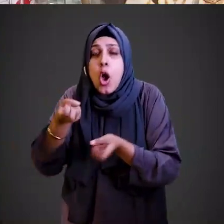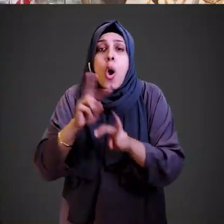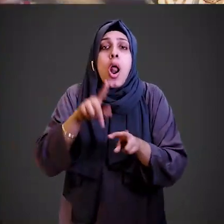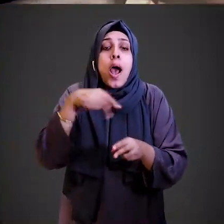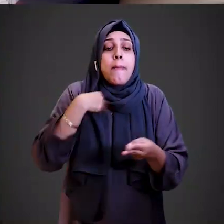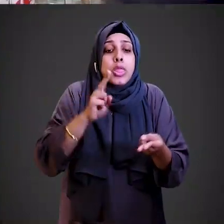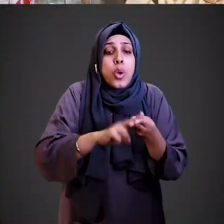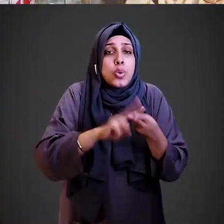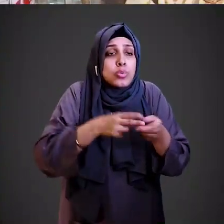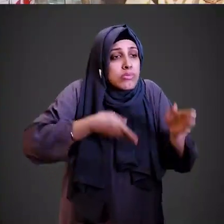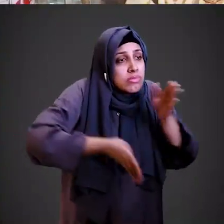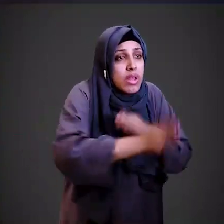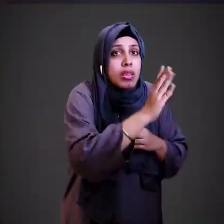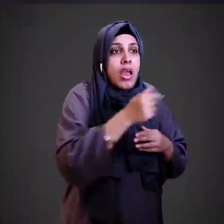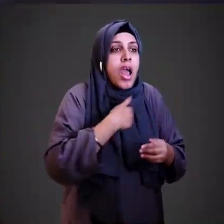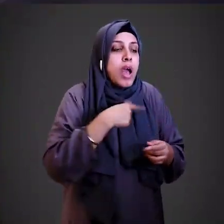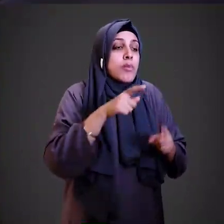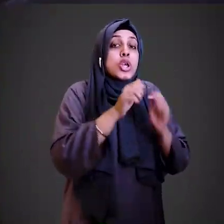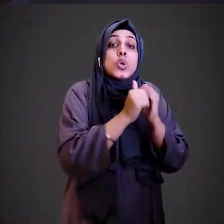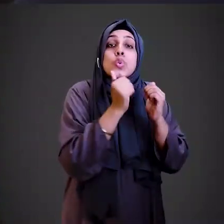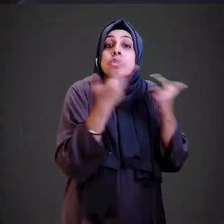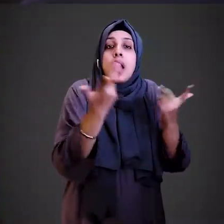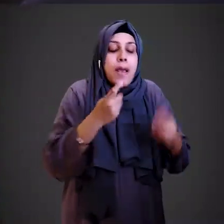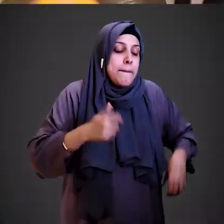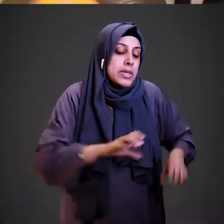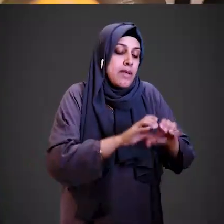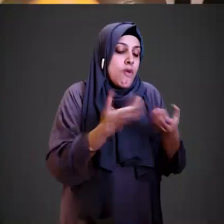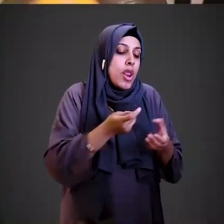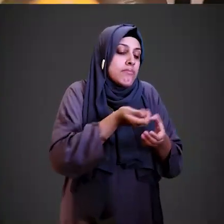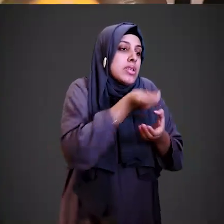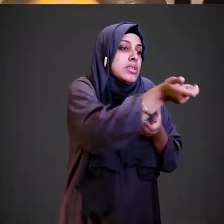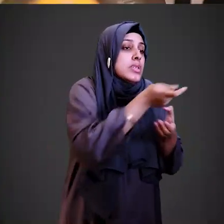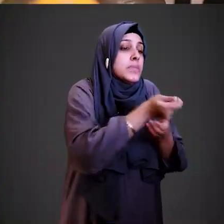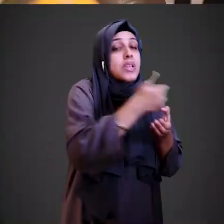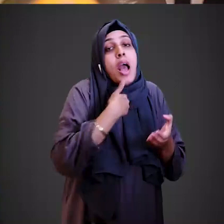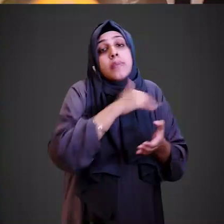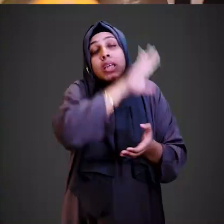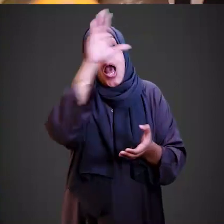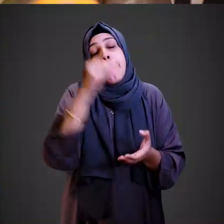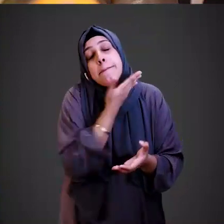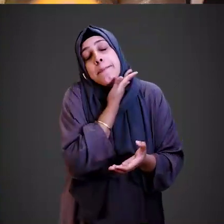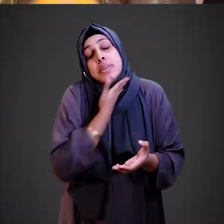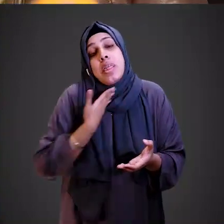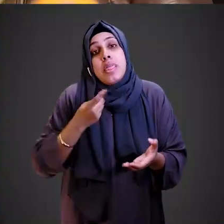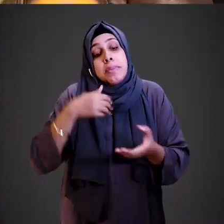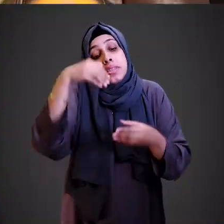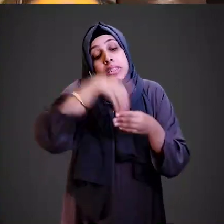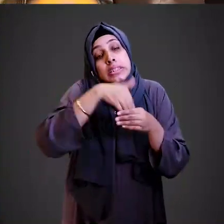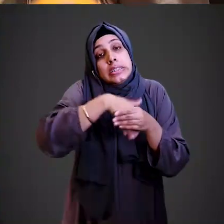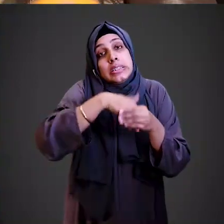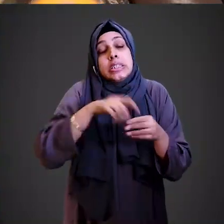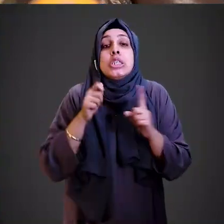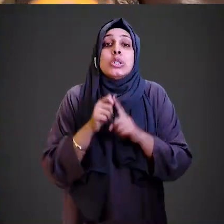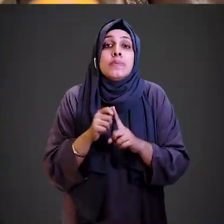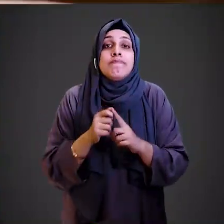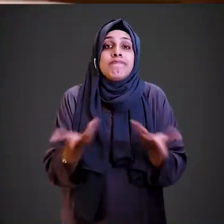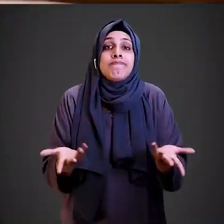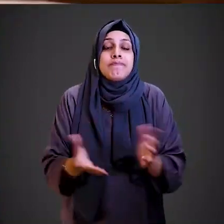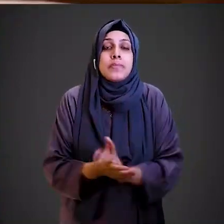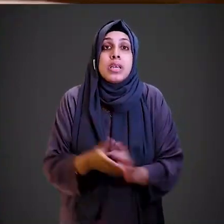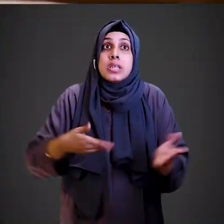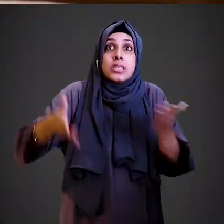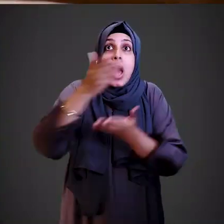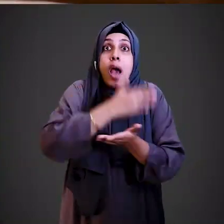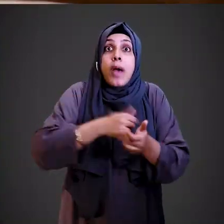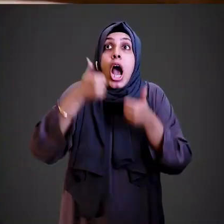हैं या हम कोई भी बिल पे करने जाते हैं तो हम कैश का इस्तेमाल करते हैं और हम अपने वॉलेट में हर वक्त कैश को रखना पसंद करते हैं। तरक्की